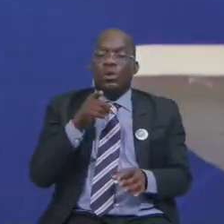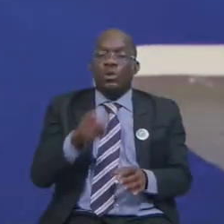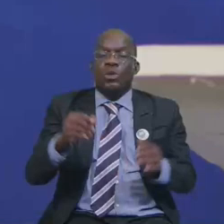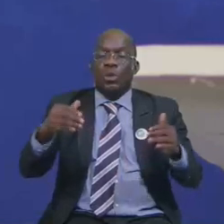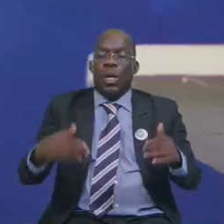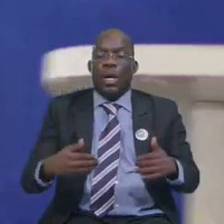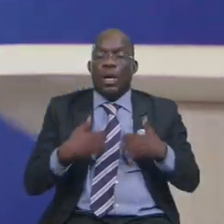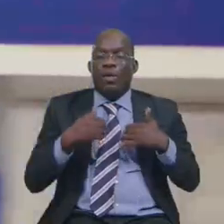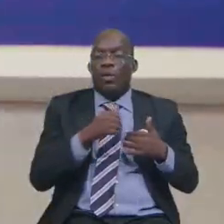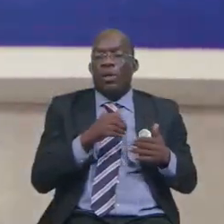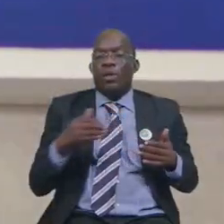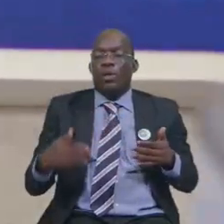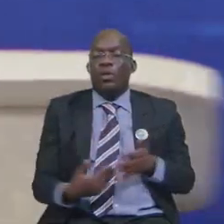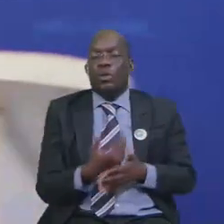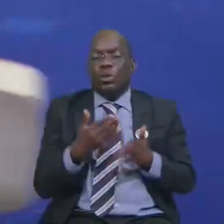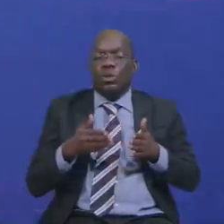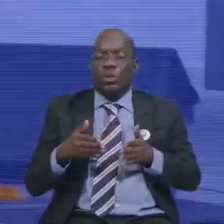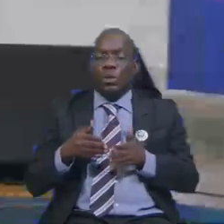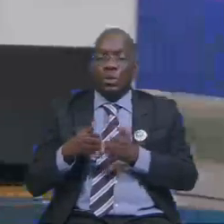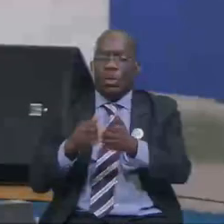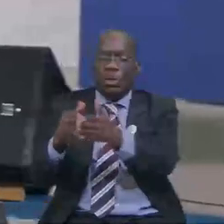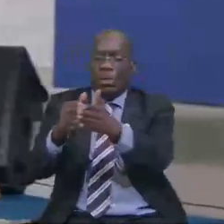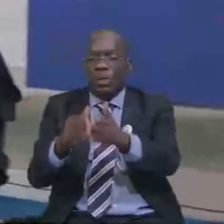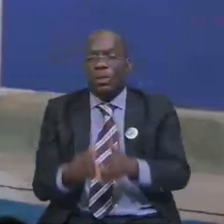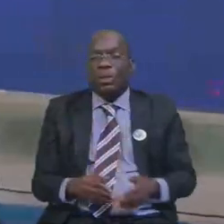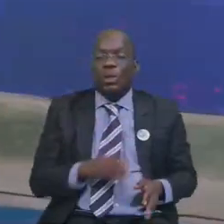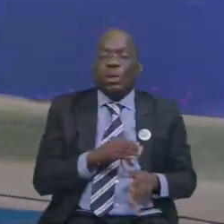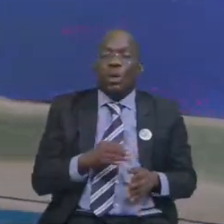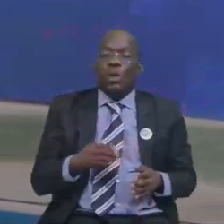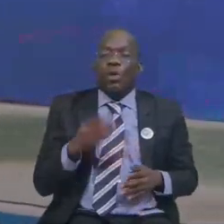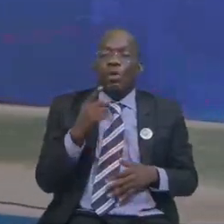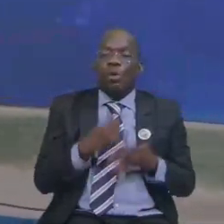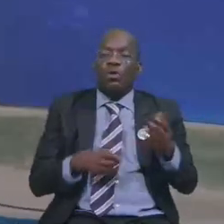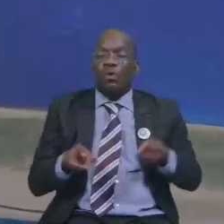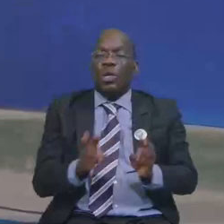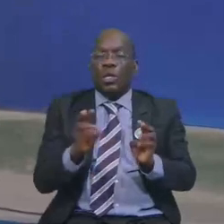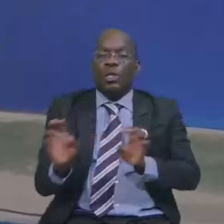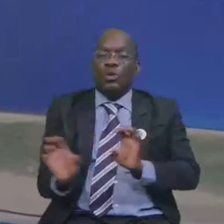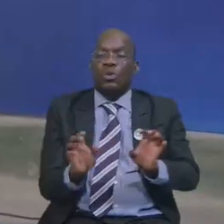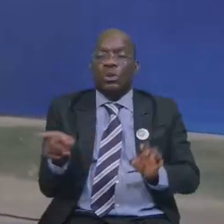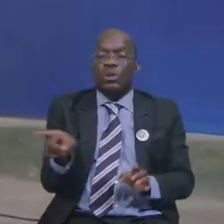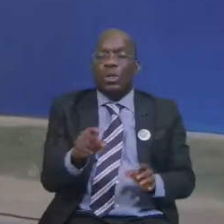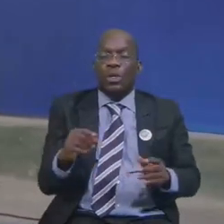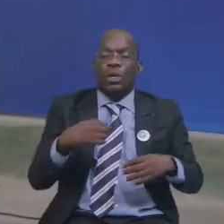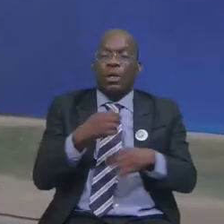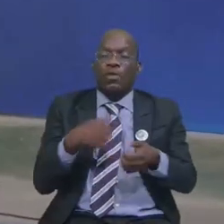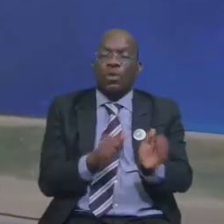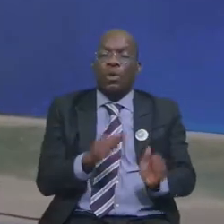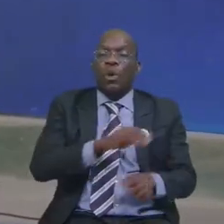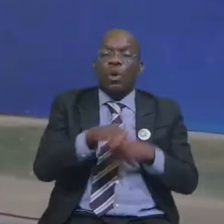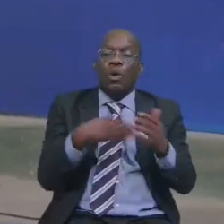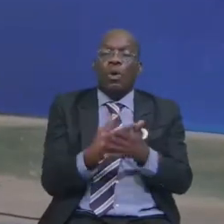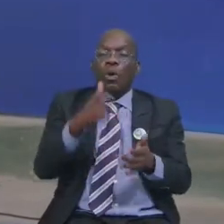nouvelle direction tous ces inventeurs quelle direction ont-ils suivi tous ces hommes vont pieux ces femmes